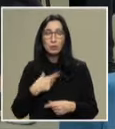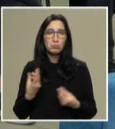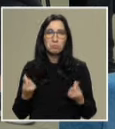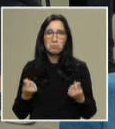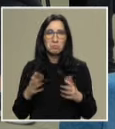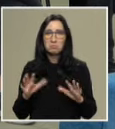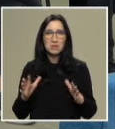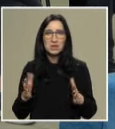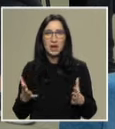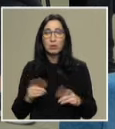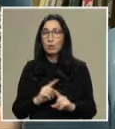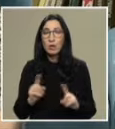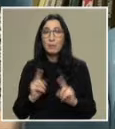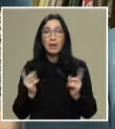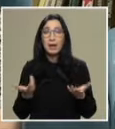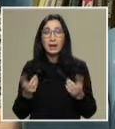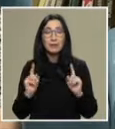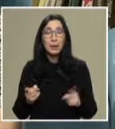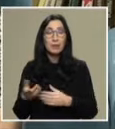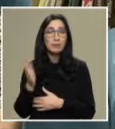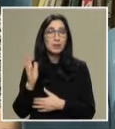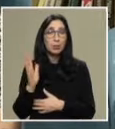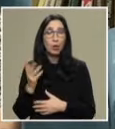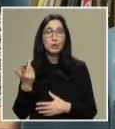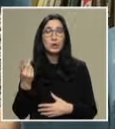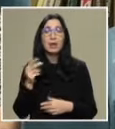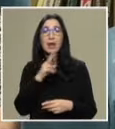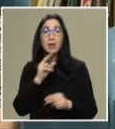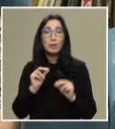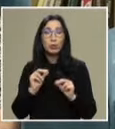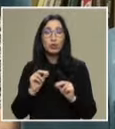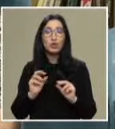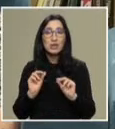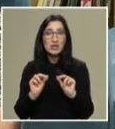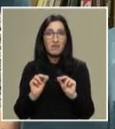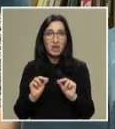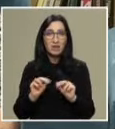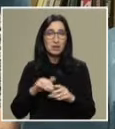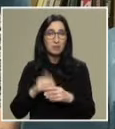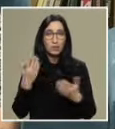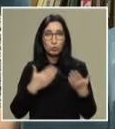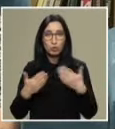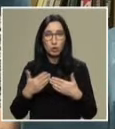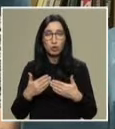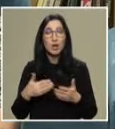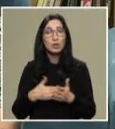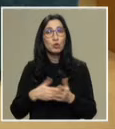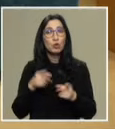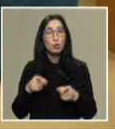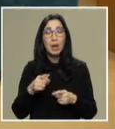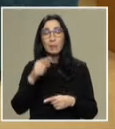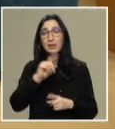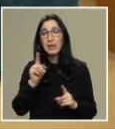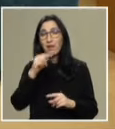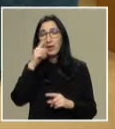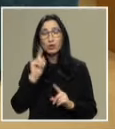странно. Няма как да не трябват психолози и педагогически съветници в училище, защото там не е важно